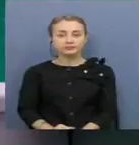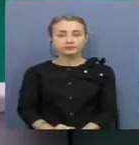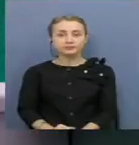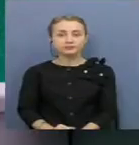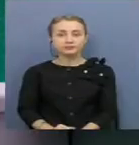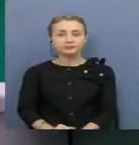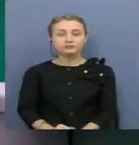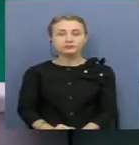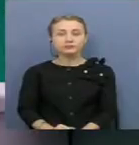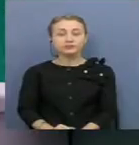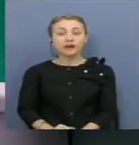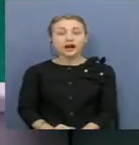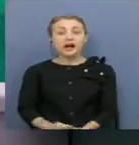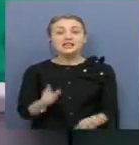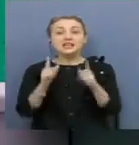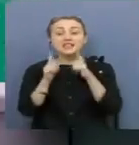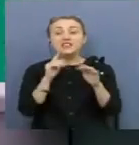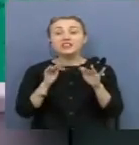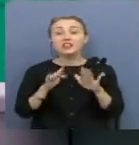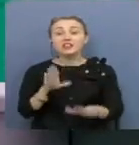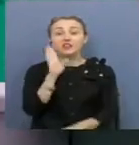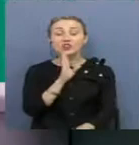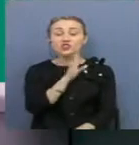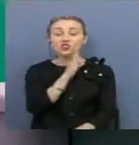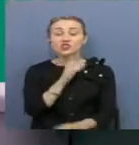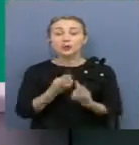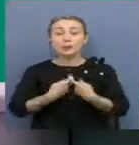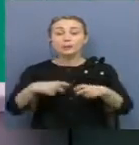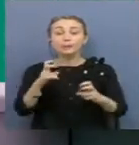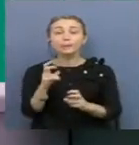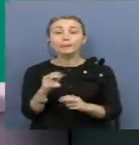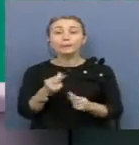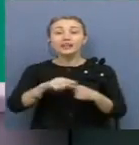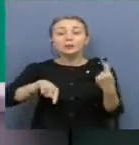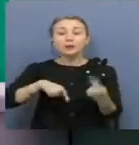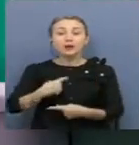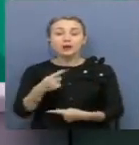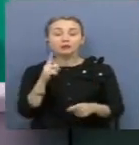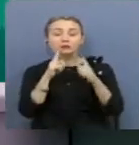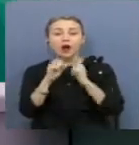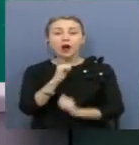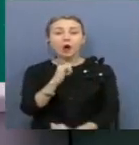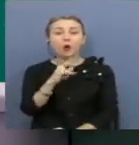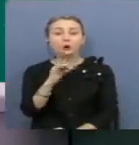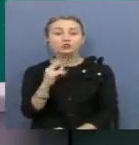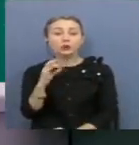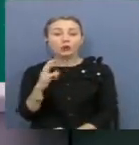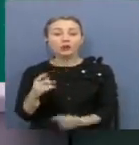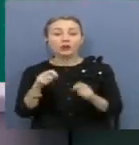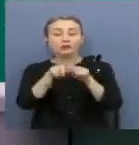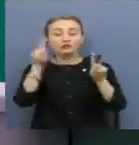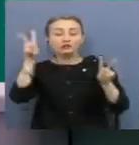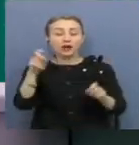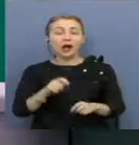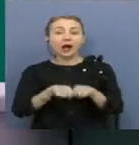Ақмола облысы кәсіпкерлер палатасының іскер әйелдер кеңесі кезекті ашық жүрек қайырымдылық аукционын өткізді. Қолдан жасалған 13